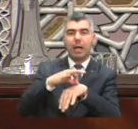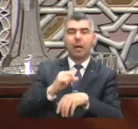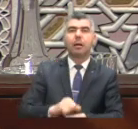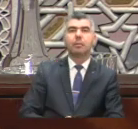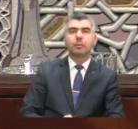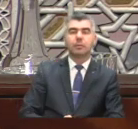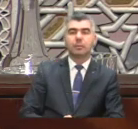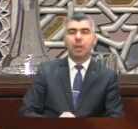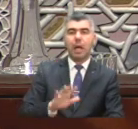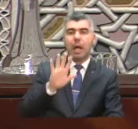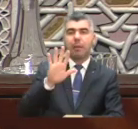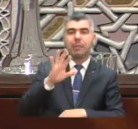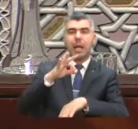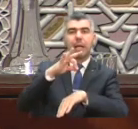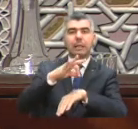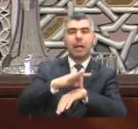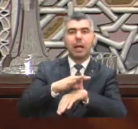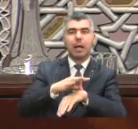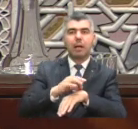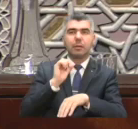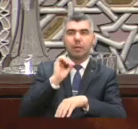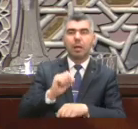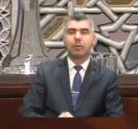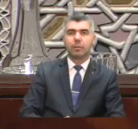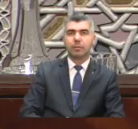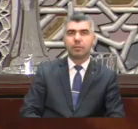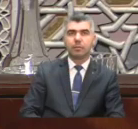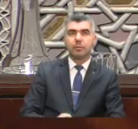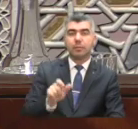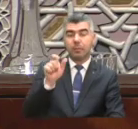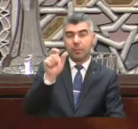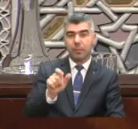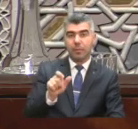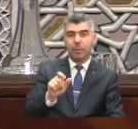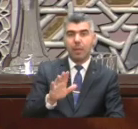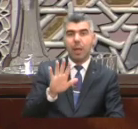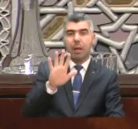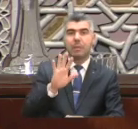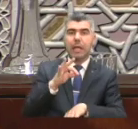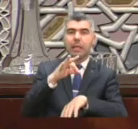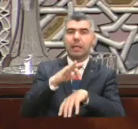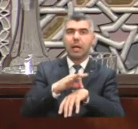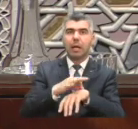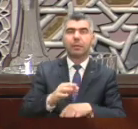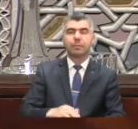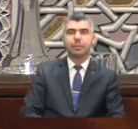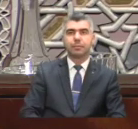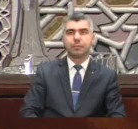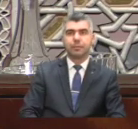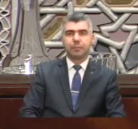لكل متدخل النائب المحترم السيد ادريس الشريبي في حدود خمس دقائق